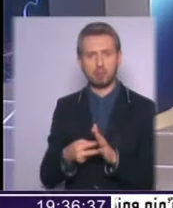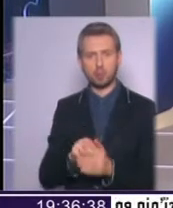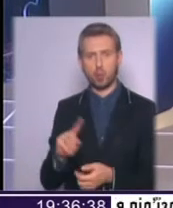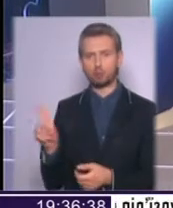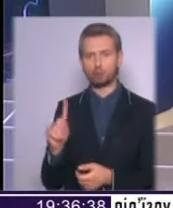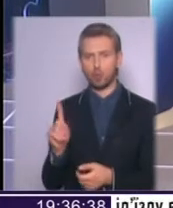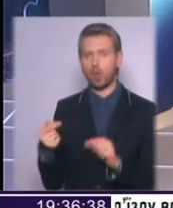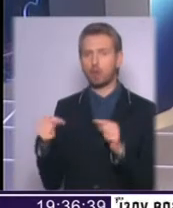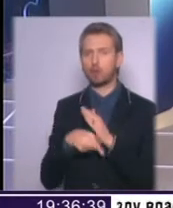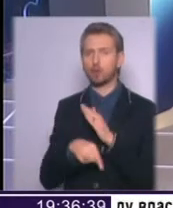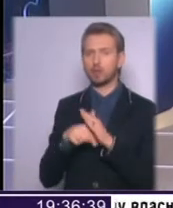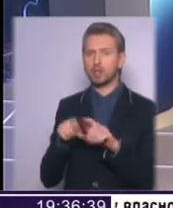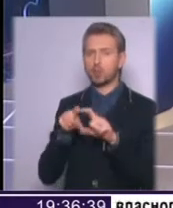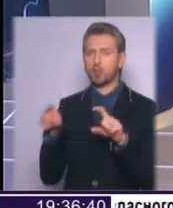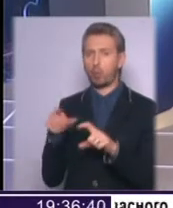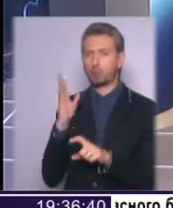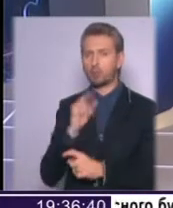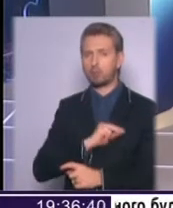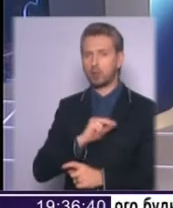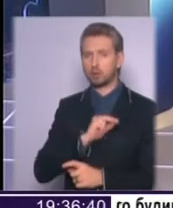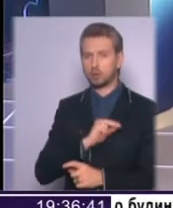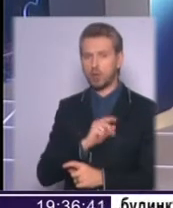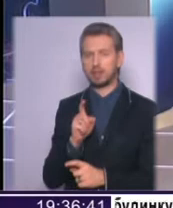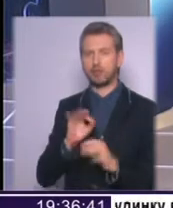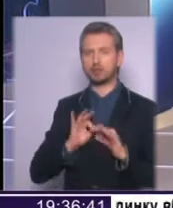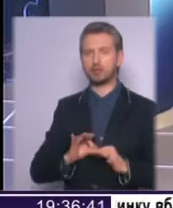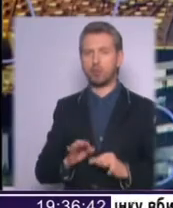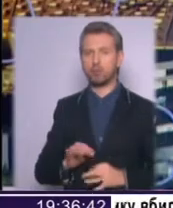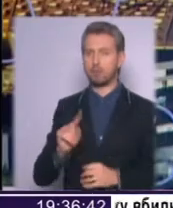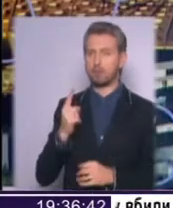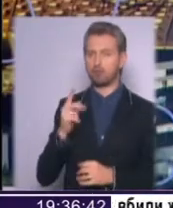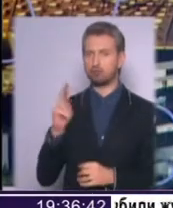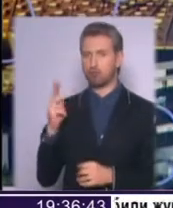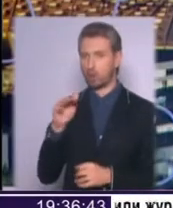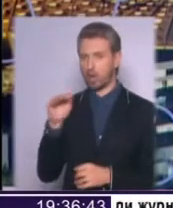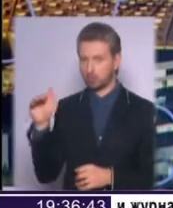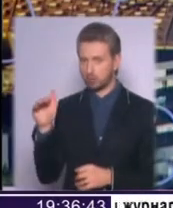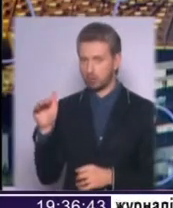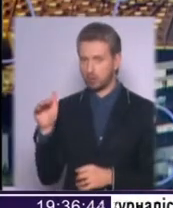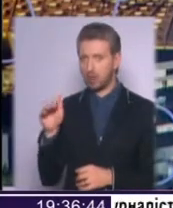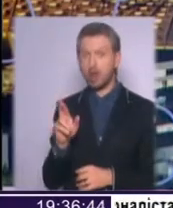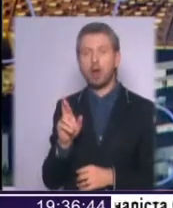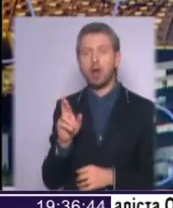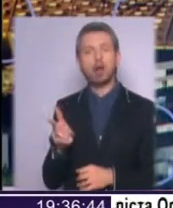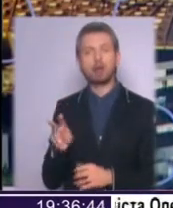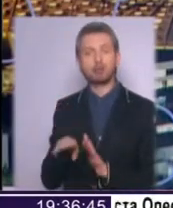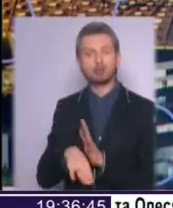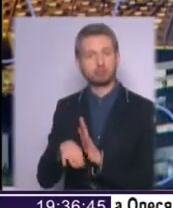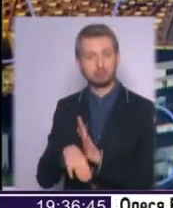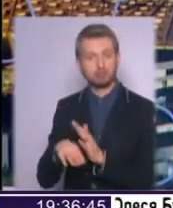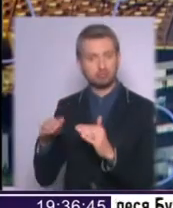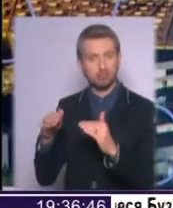що антикорупційне бюро буде працювати там з чиновниками першого і другого рангів, так? А як же